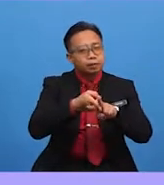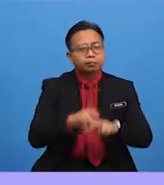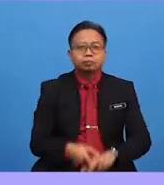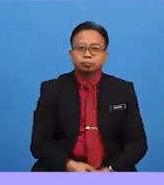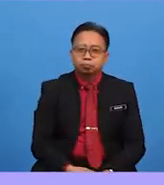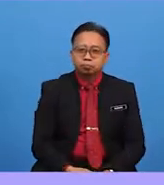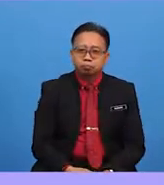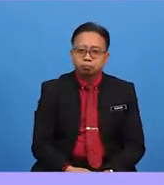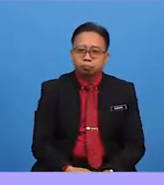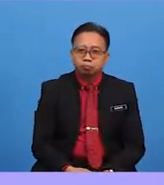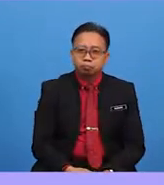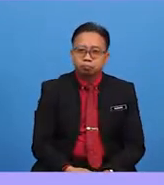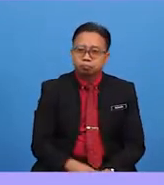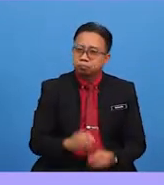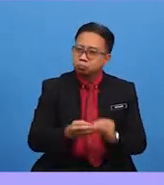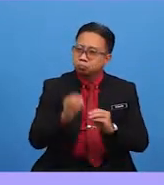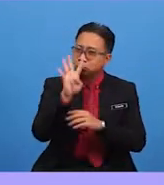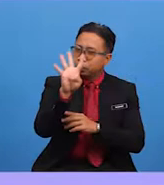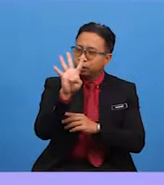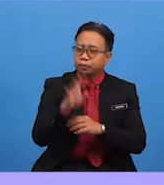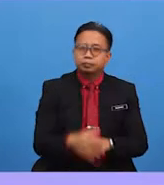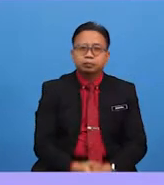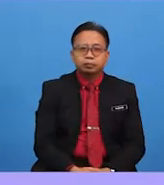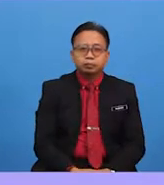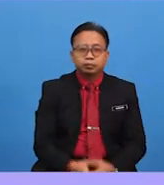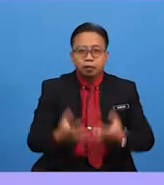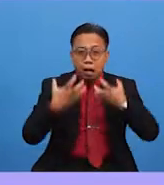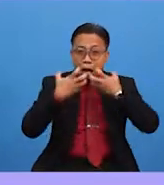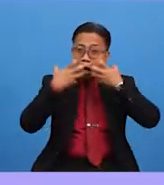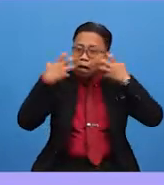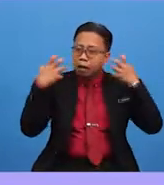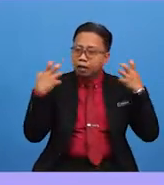Selipar. Perkataan yang keempat,